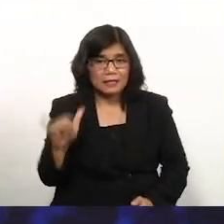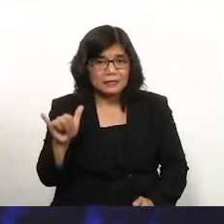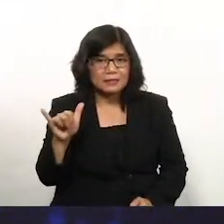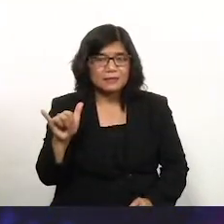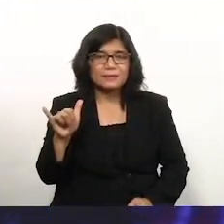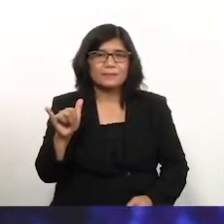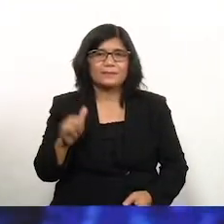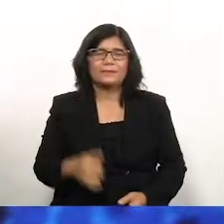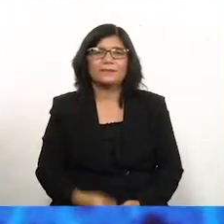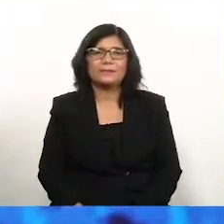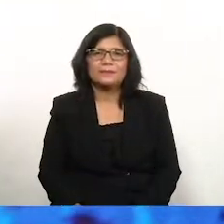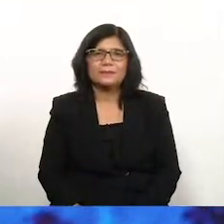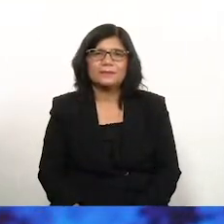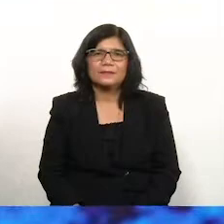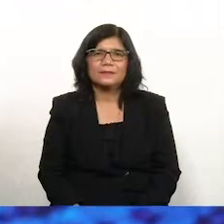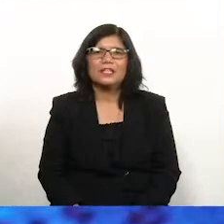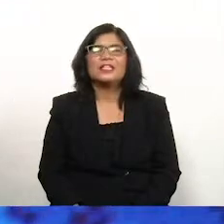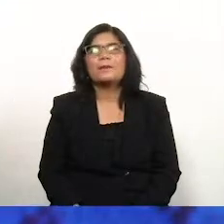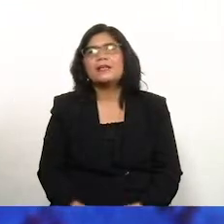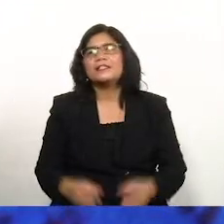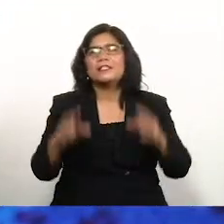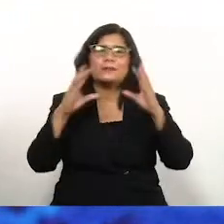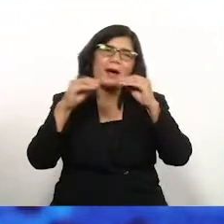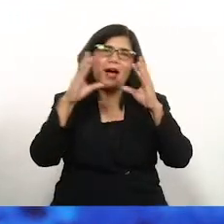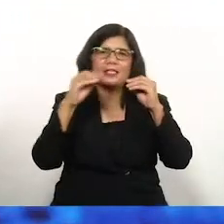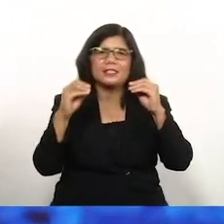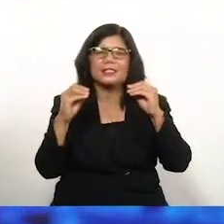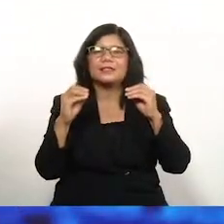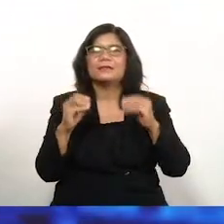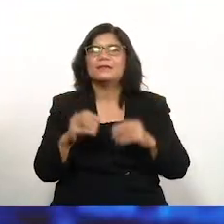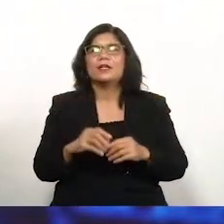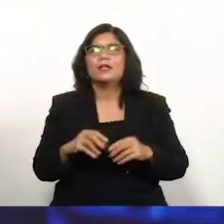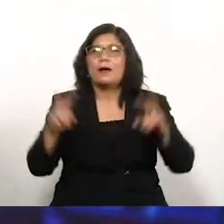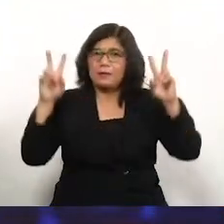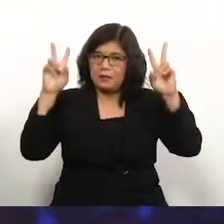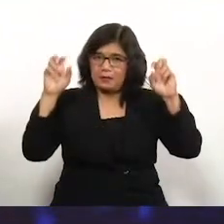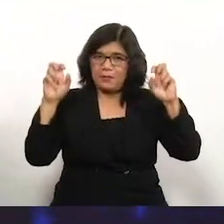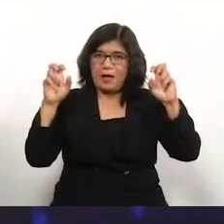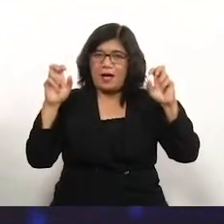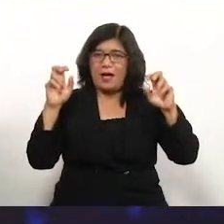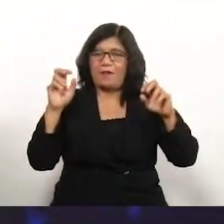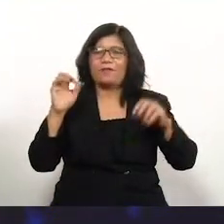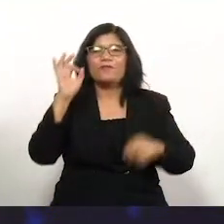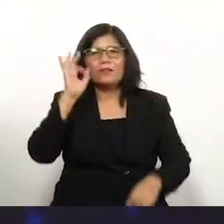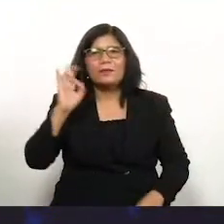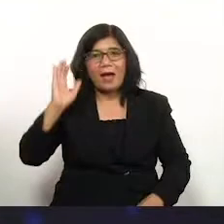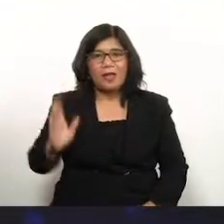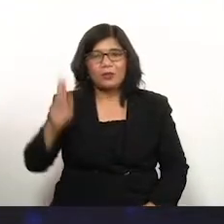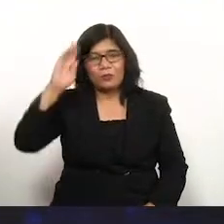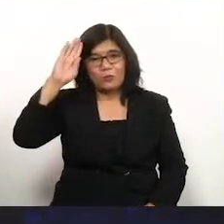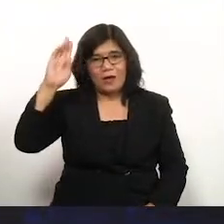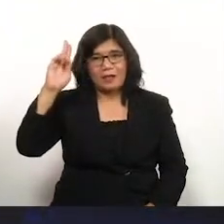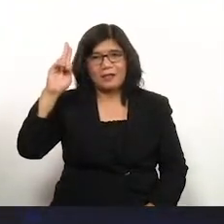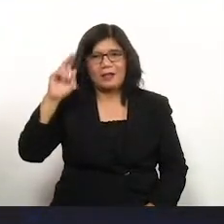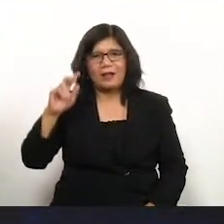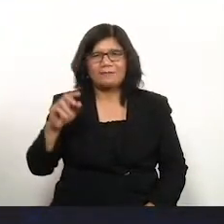hai hai Hai kisah kita masih membahas pada topik firman Tuhan yang menarik ini serial hotbah yang